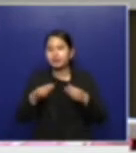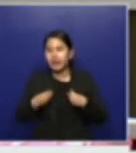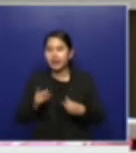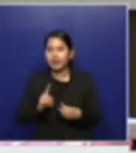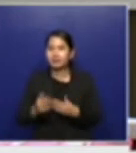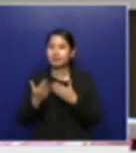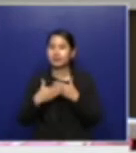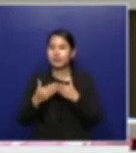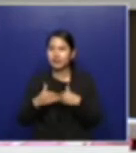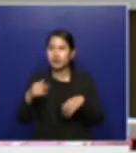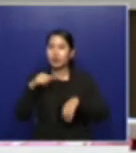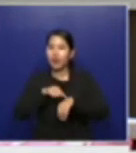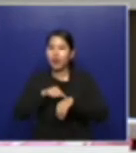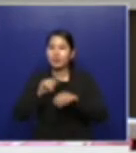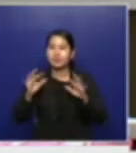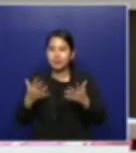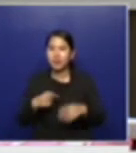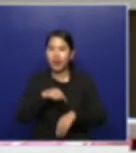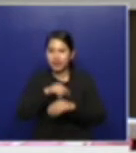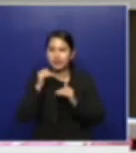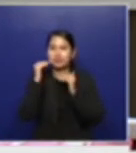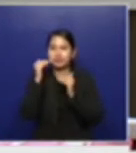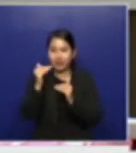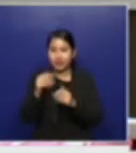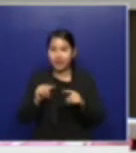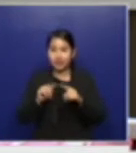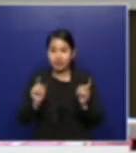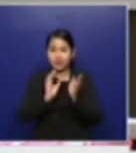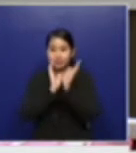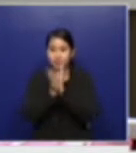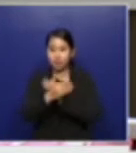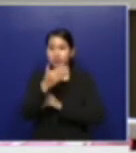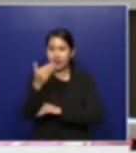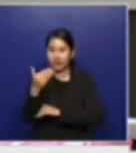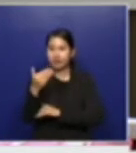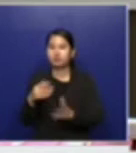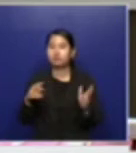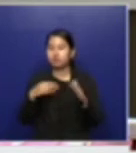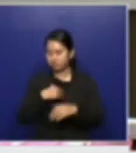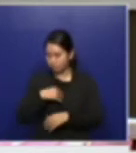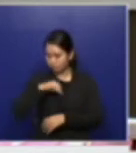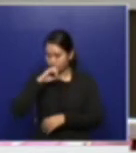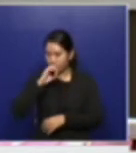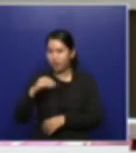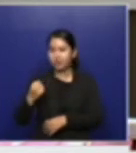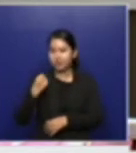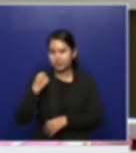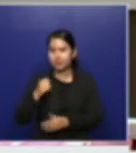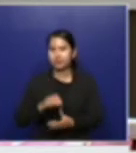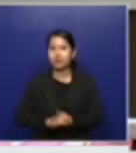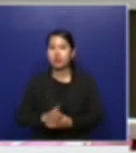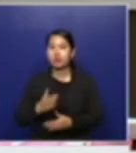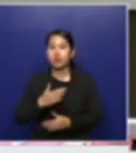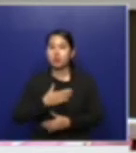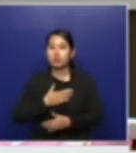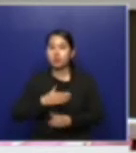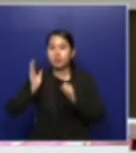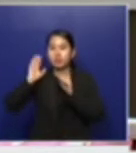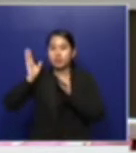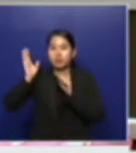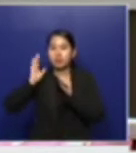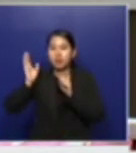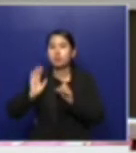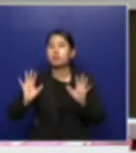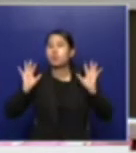ตักเตือนเรื่องเวลาจำกัดกับท่านประธานแต่เรื่องปฏิรูปนี้ผมยืนยันกับท่านประธานไว้เลยว่าผมจะเลิกอภิปรายในสภาแห่